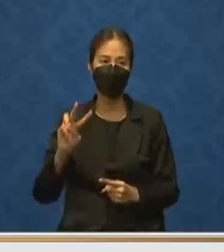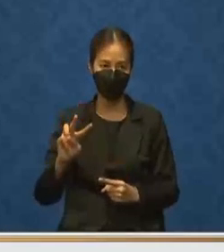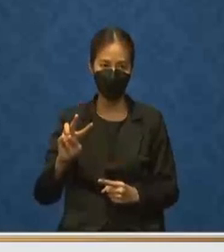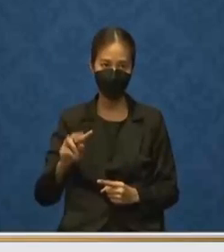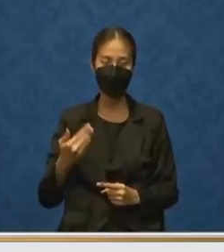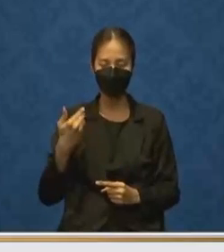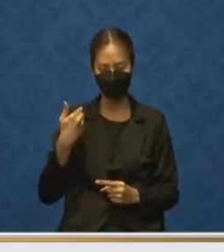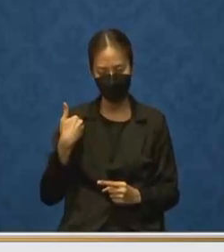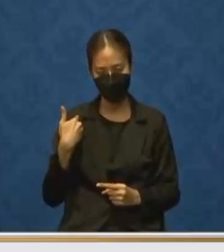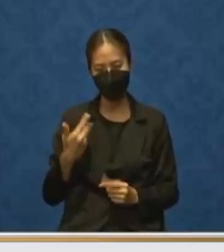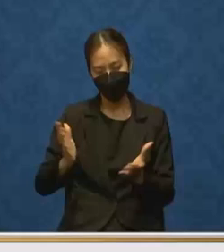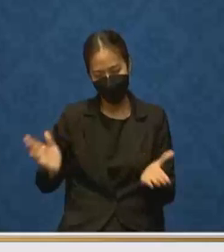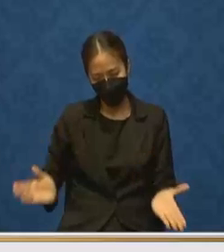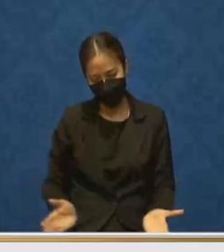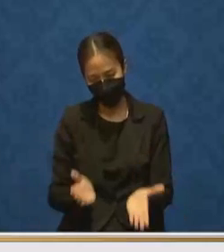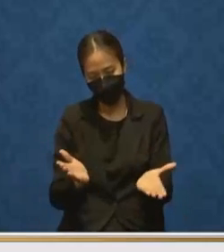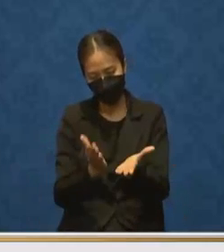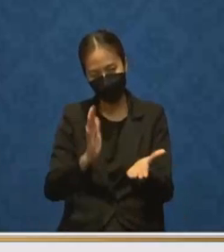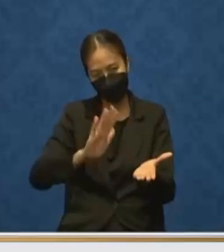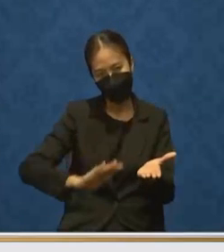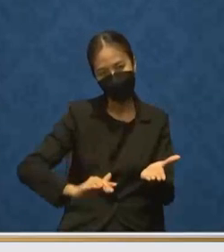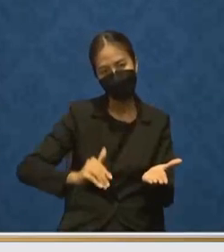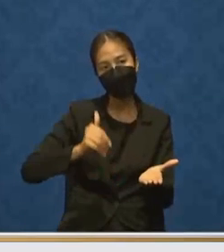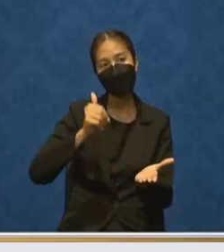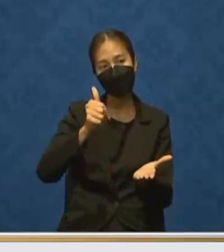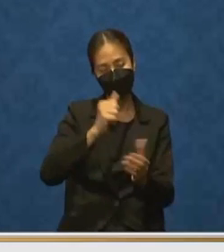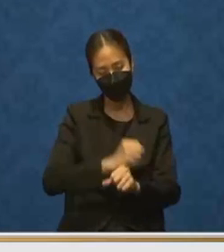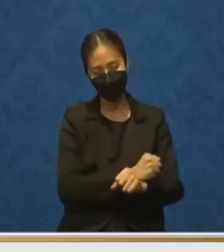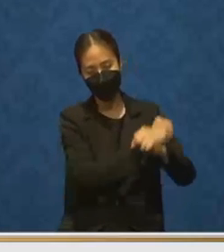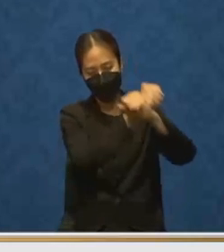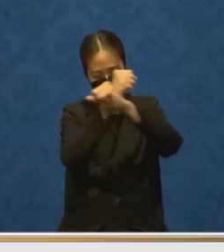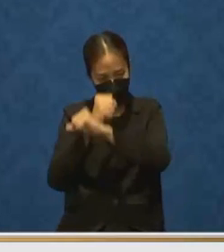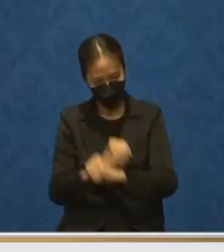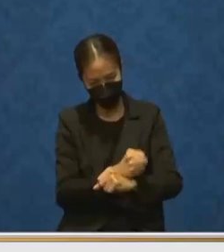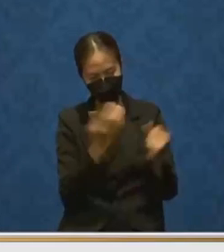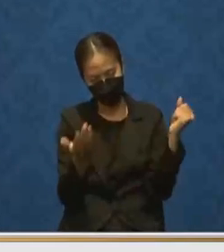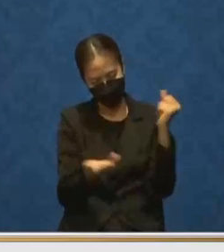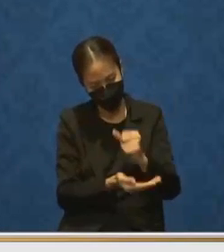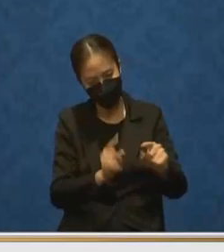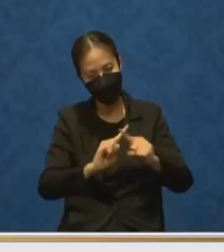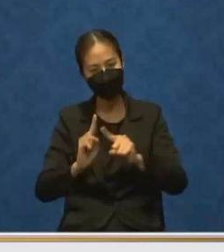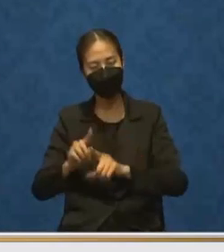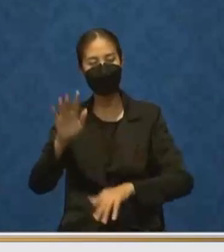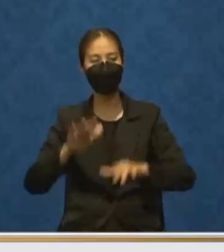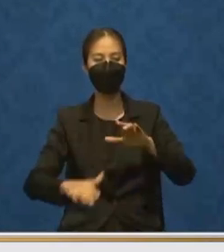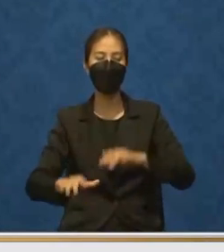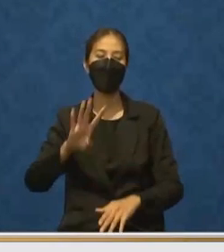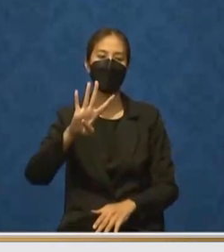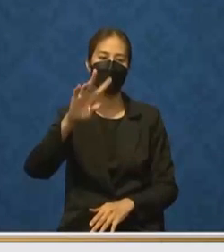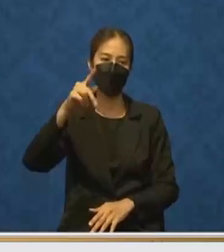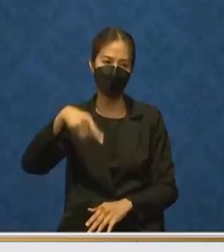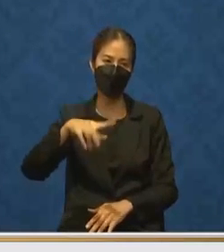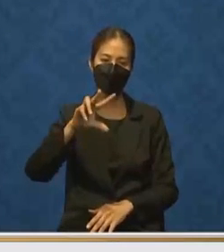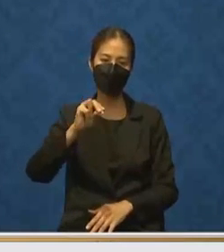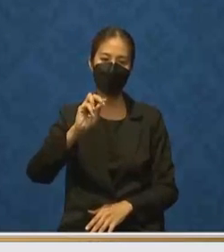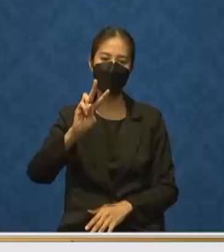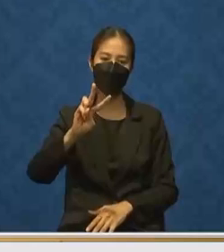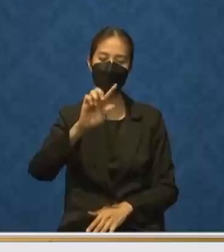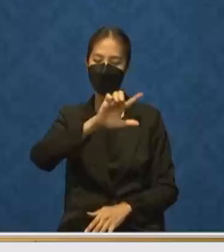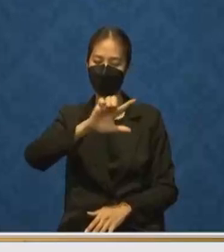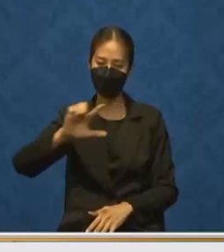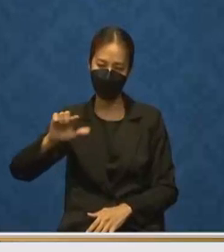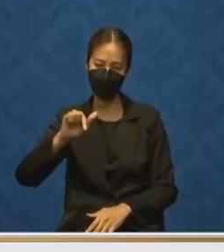ย่างยั่งยืนอนุรักษ์ฟื้นฟูและป้องกันการทำลายทรัพยากรธรรมชาติงบประมาณ 4,732 ล้านบาท